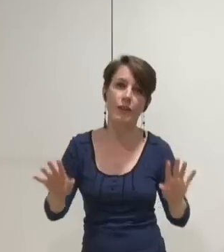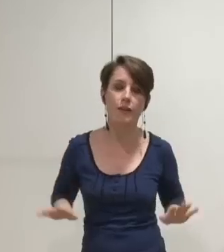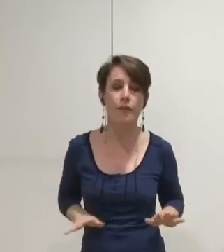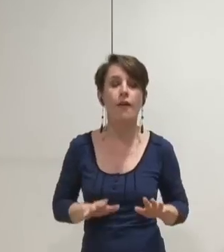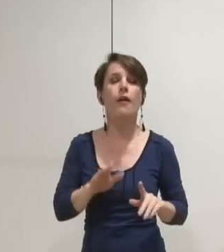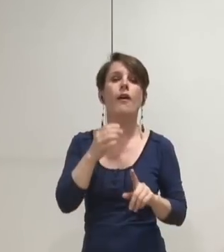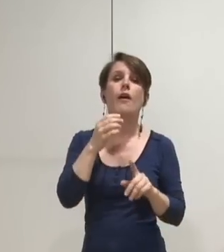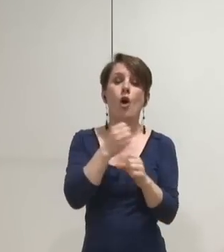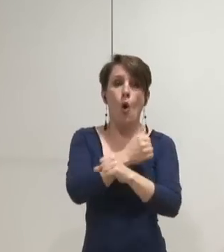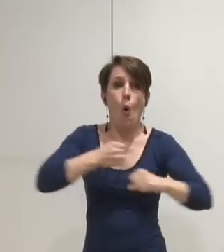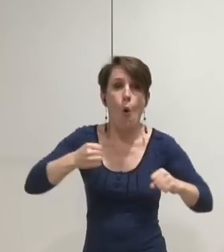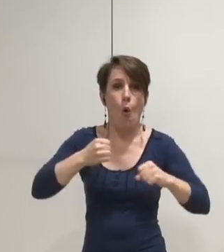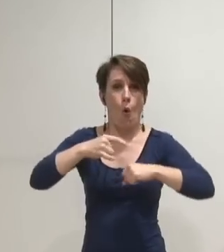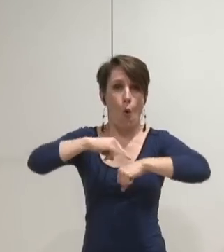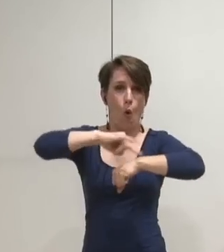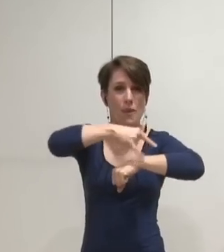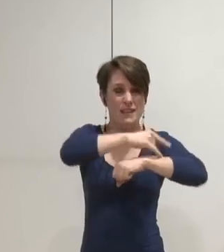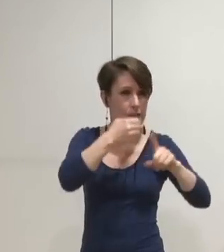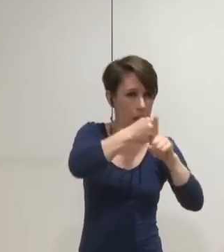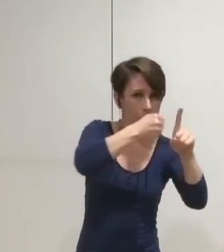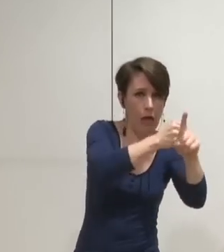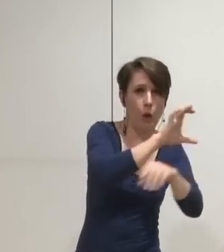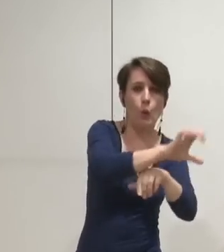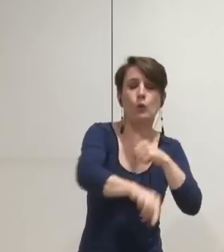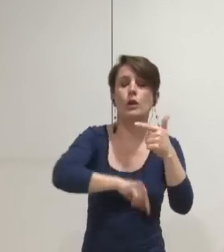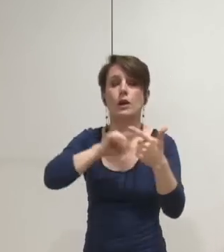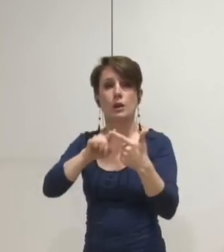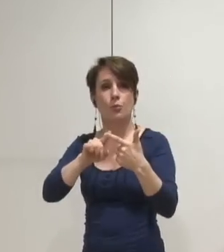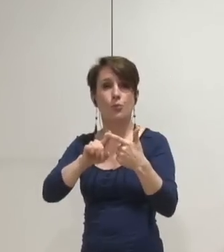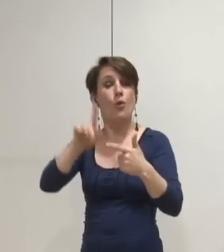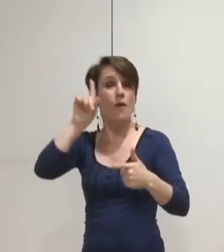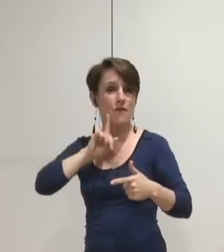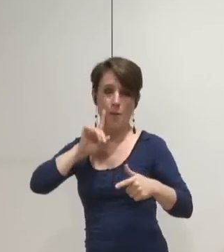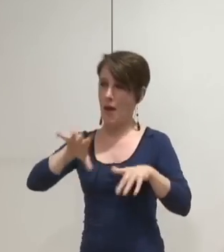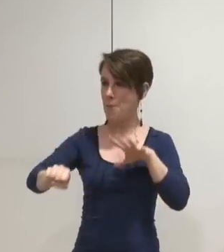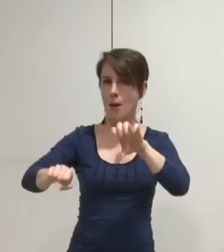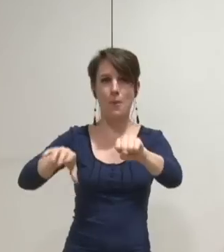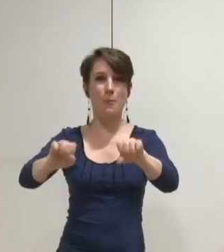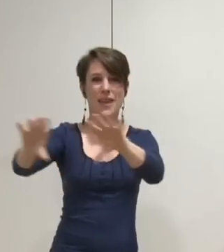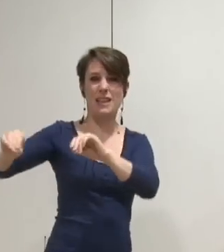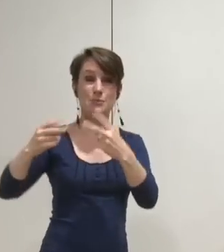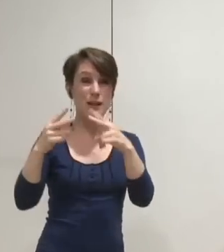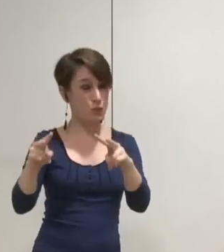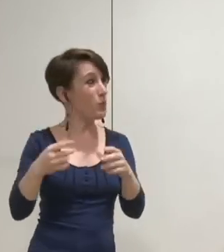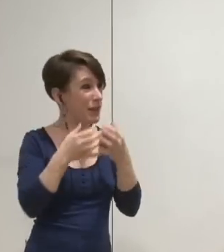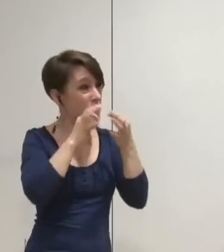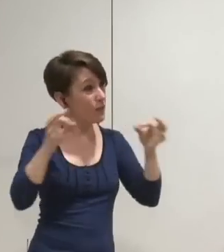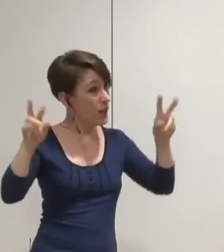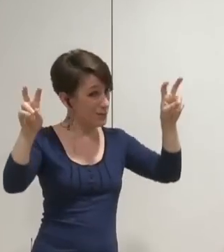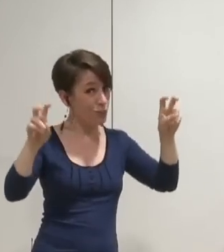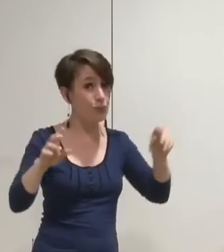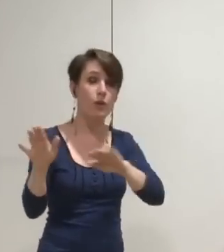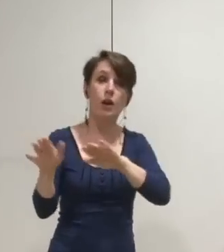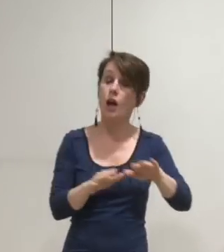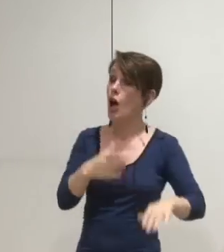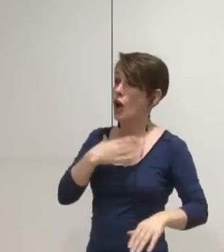lutte contre l'obésité à la réappropriation de l'espace publ par les femmes je cite les termes qui sont sous nos yeux de l'apprentissage du